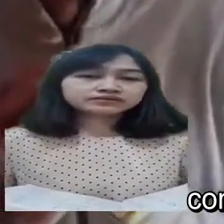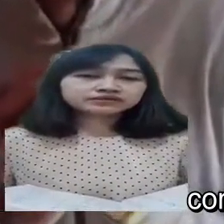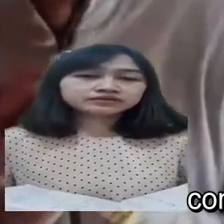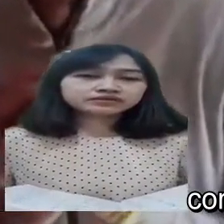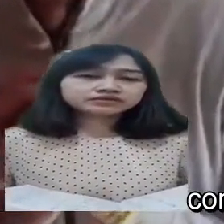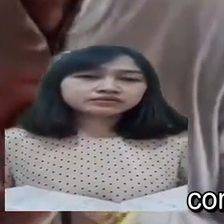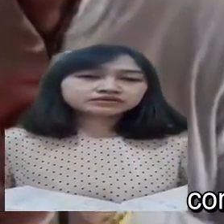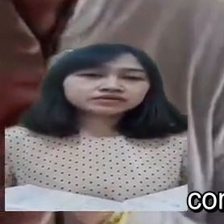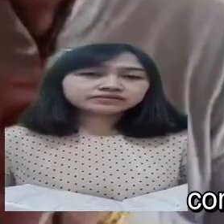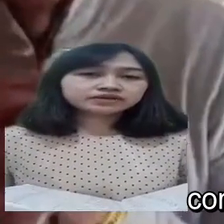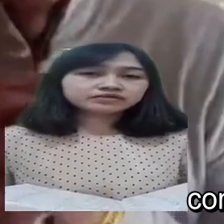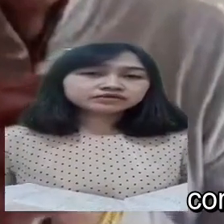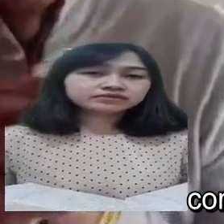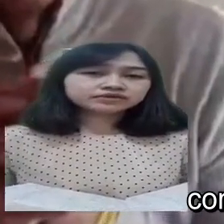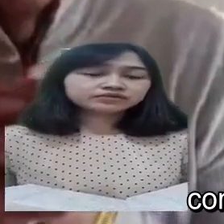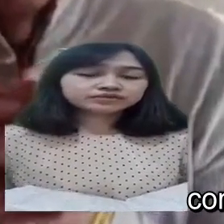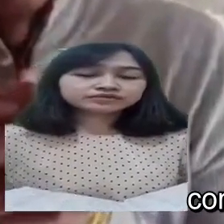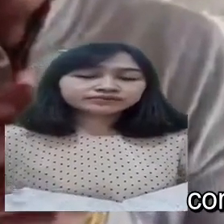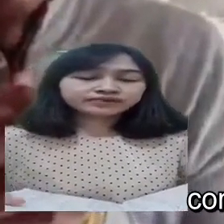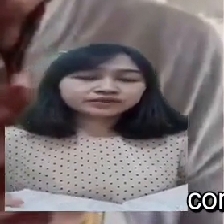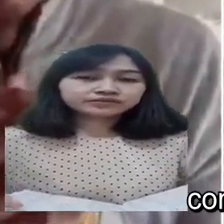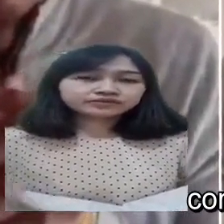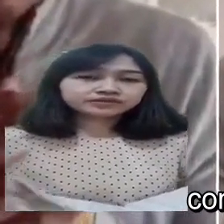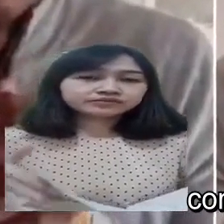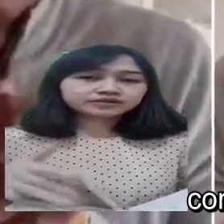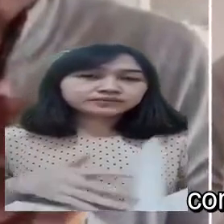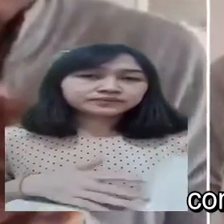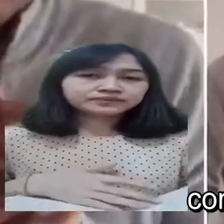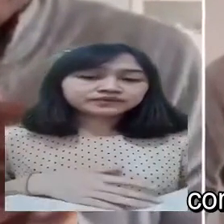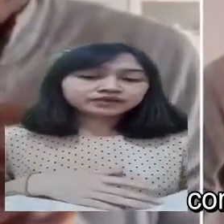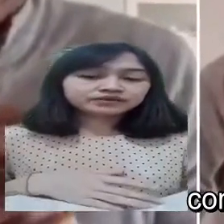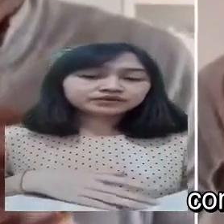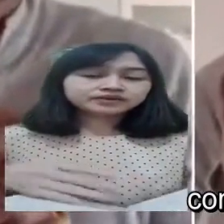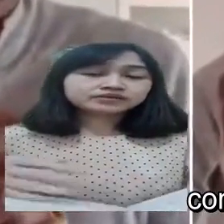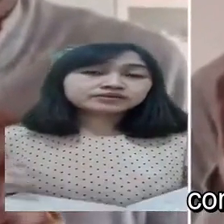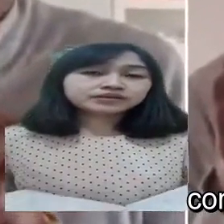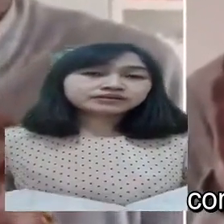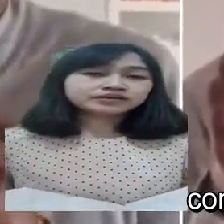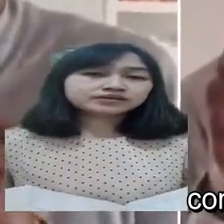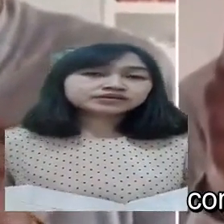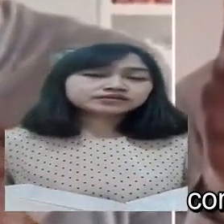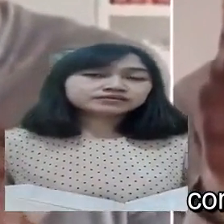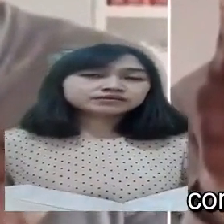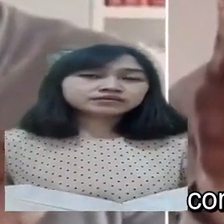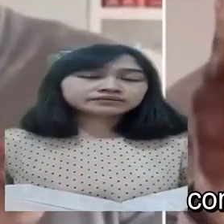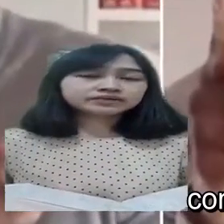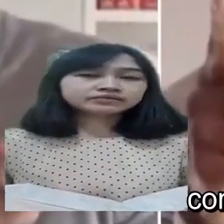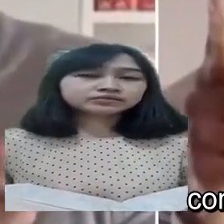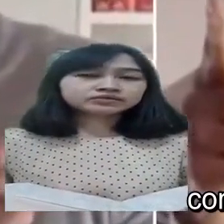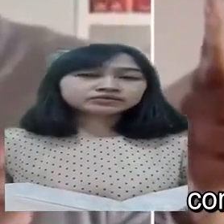Perché non parlate con lei? Quando l'ho conosciuta lavorava già nell'ambito dell'accoglienza.